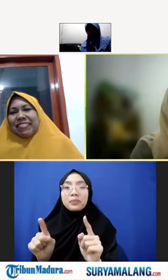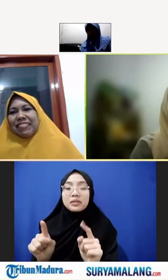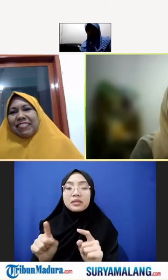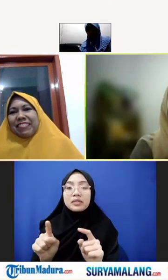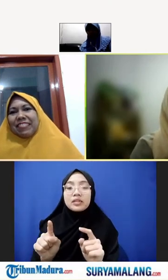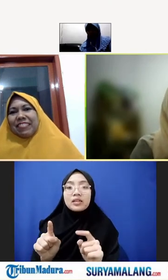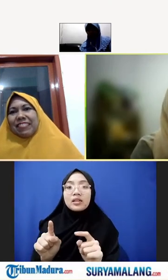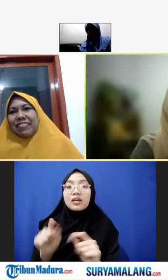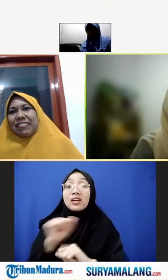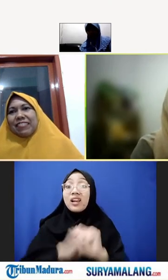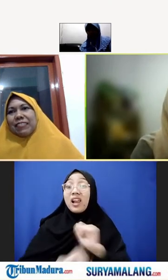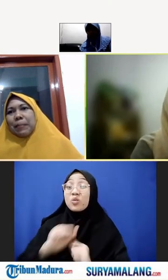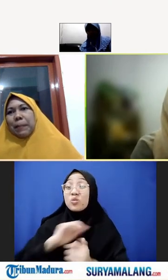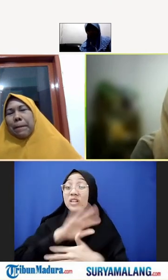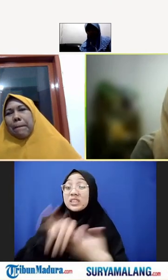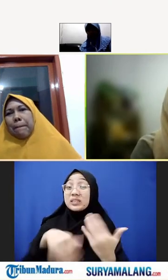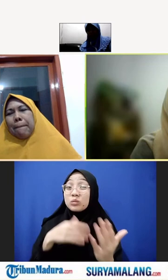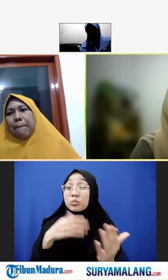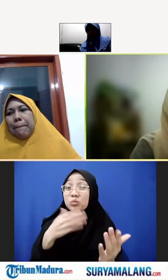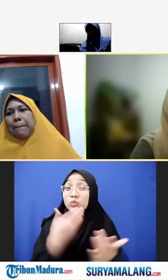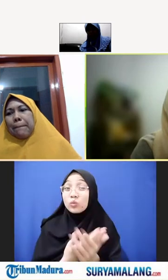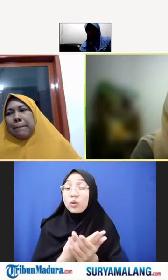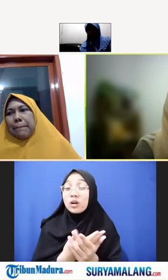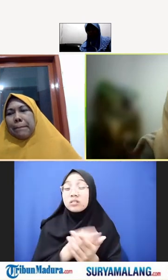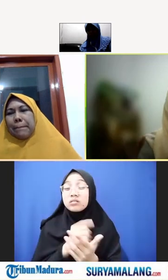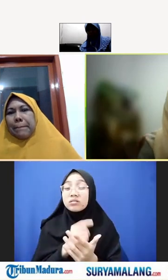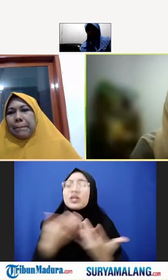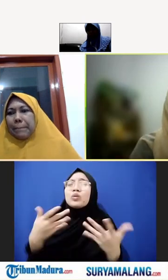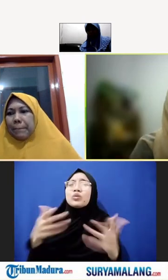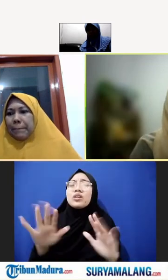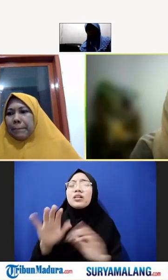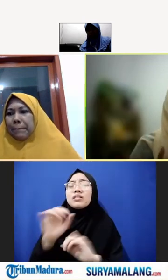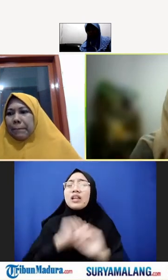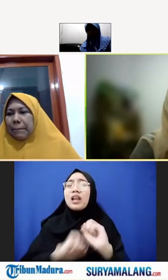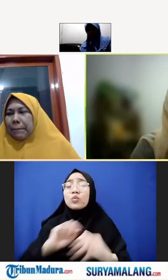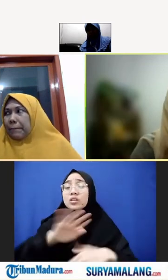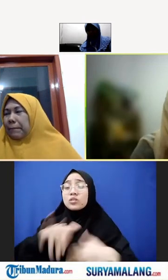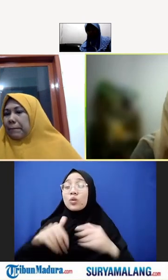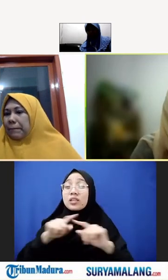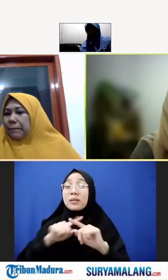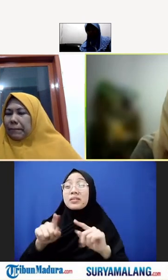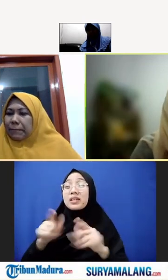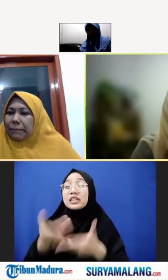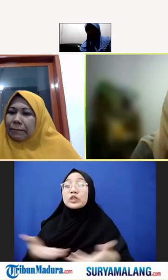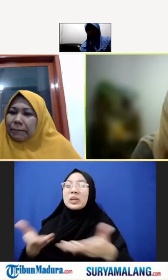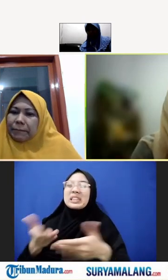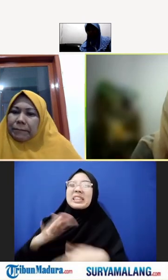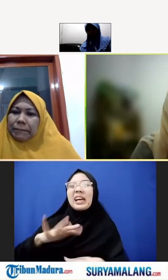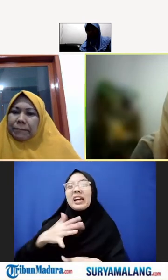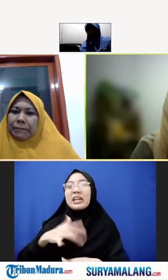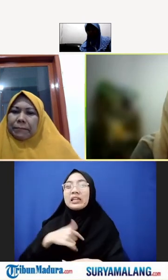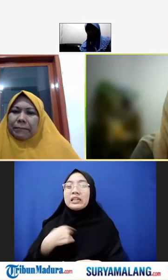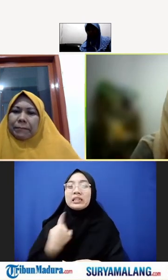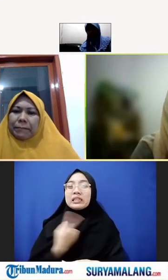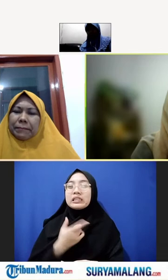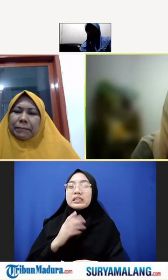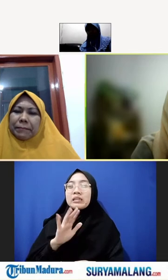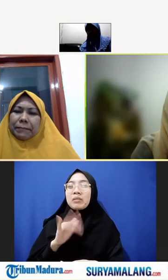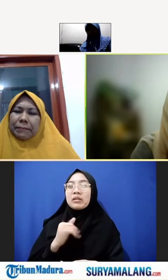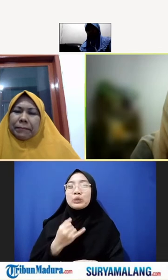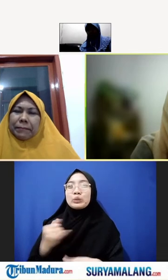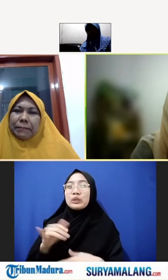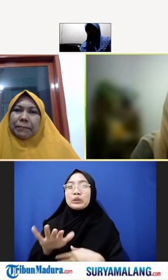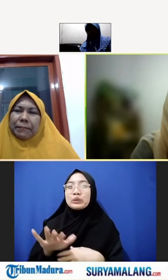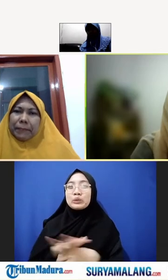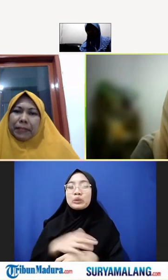ngerjain semuanya itu ya udah dikerjain semua dengan keadaan kadang-kadang kita nggak cukup stabil